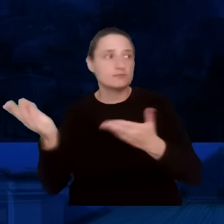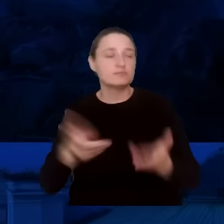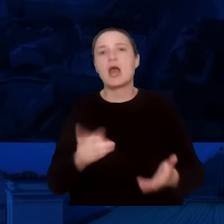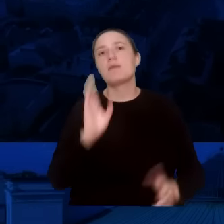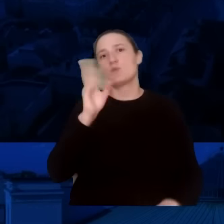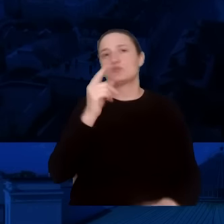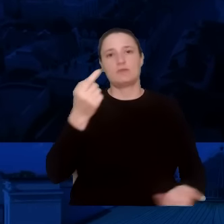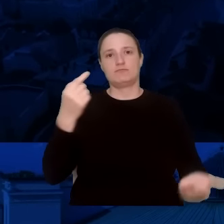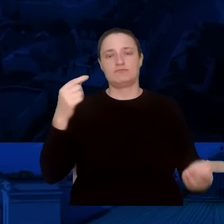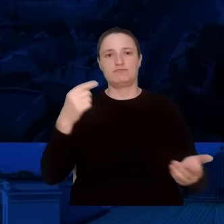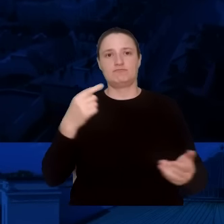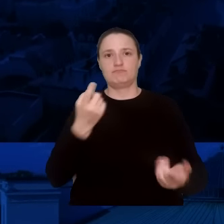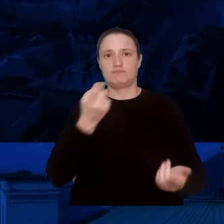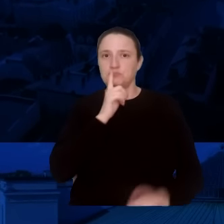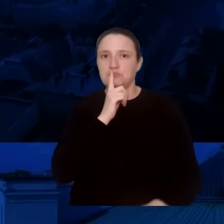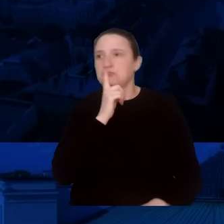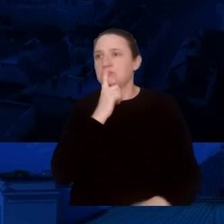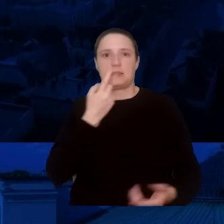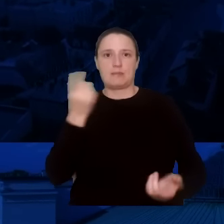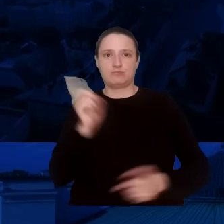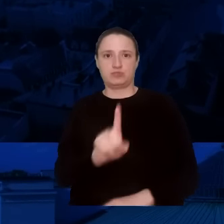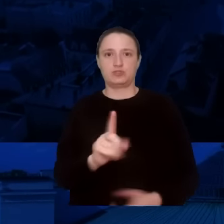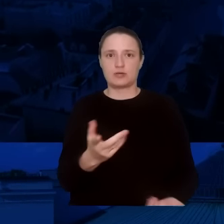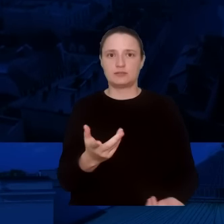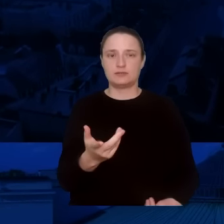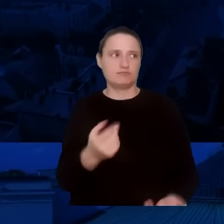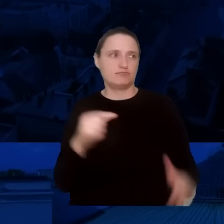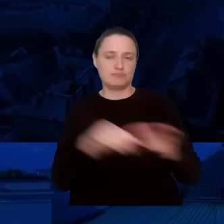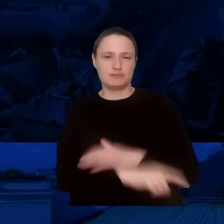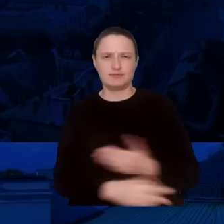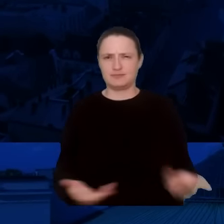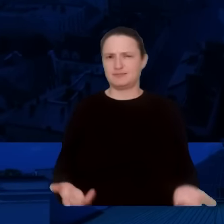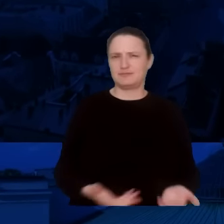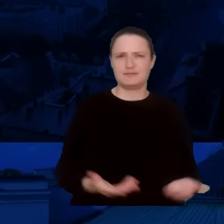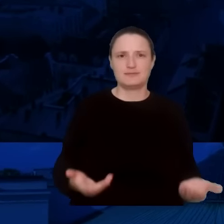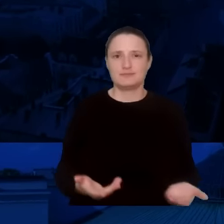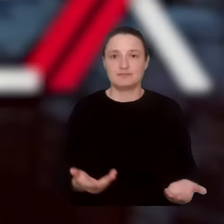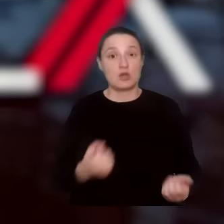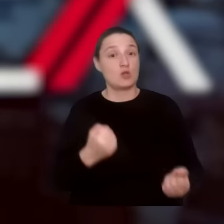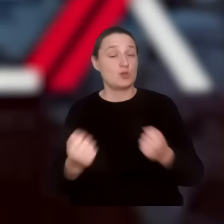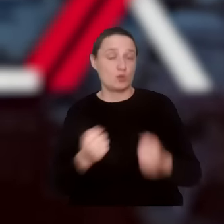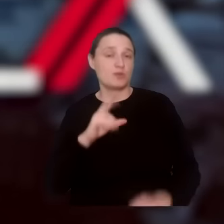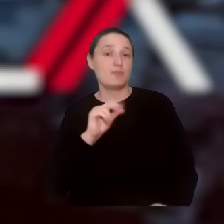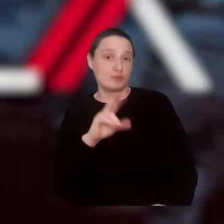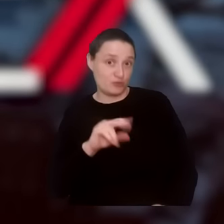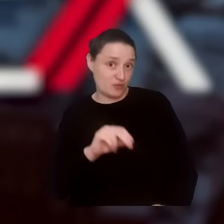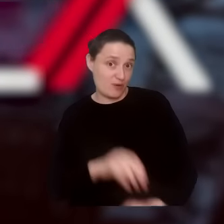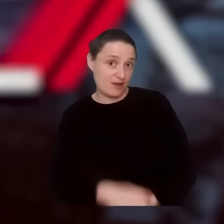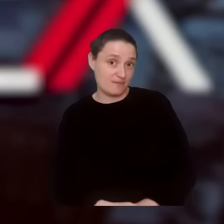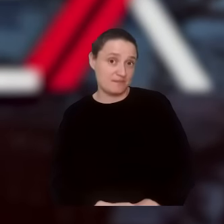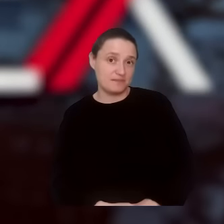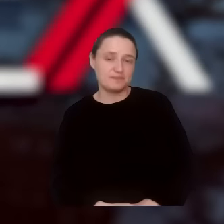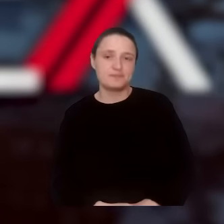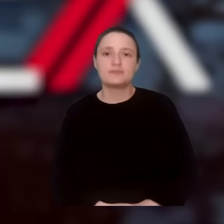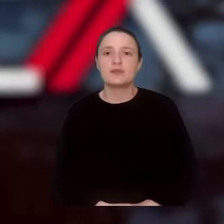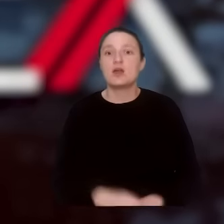nie pojawił, nie mówiąc nikomu. Nikogo nie ma na górze, powiedzieli redaktorom na recepcji. Trudny poniedziałek. Wielu dziennikarzy do tej